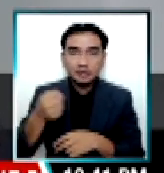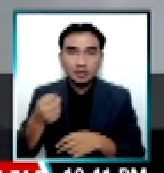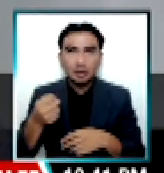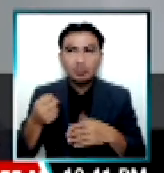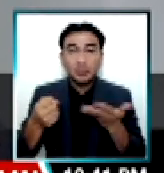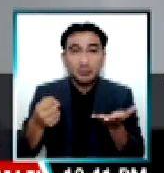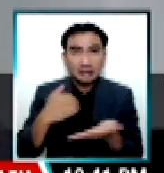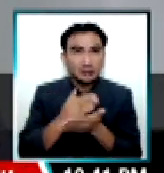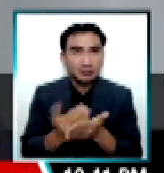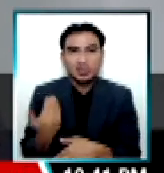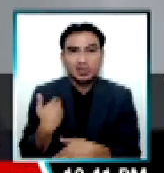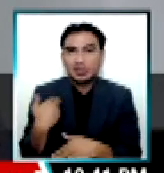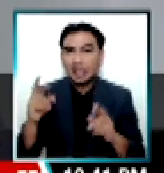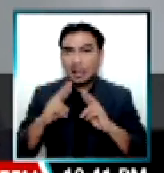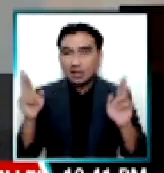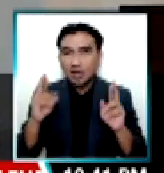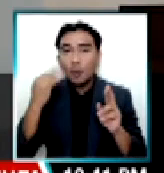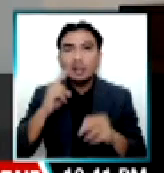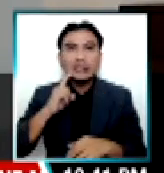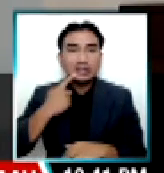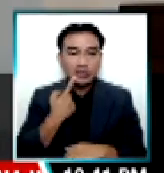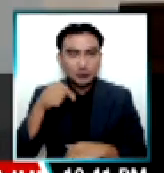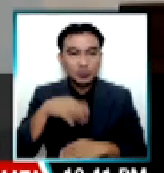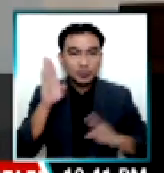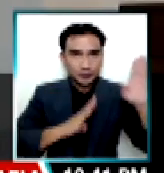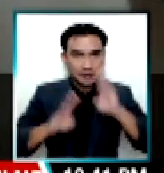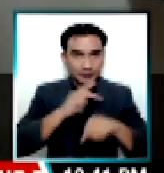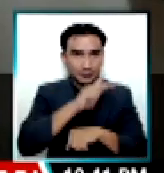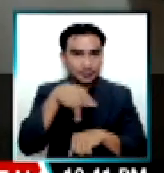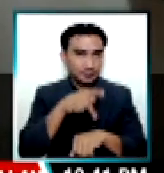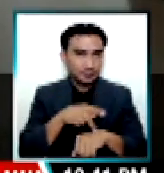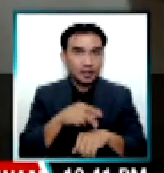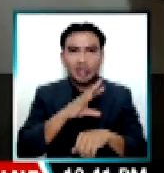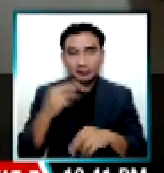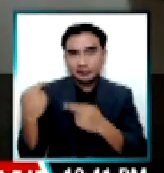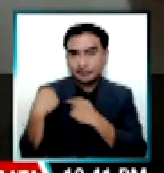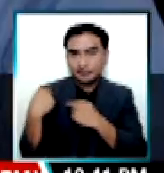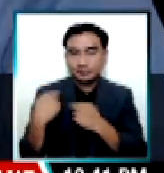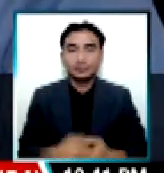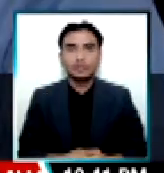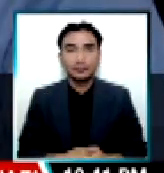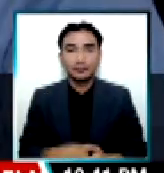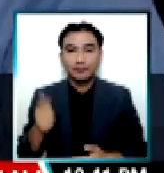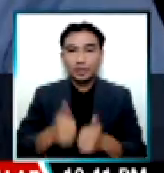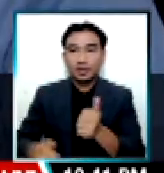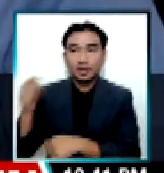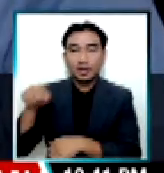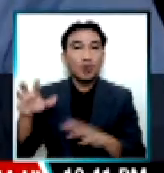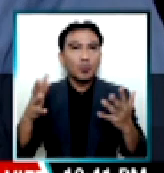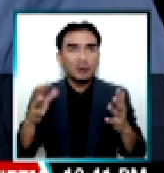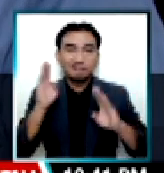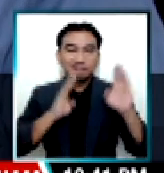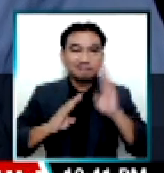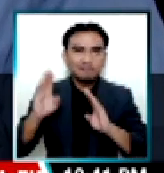the seriousness or the gravity of the problem. Hindi naman daw ito nakababahala ayon kay Professor Sagit. So hindi pa rin